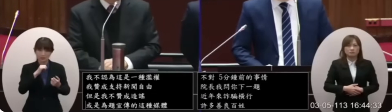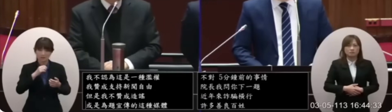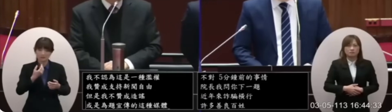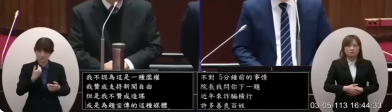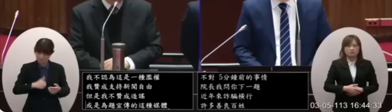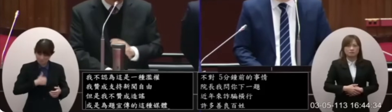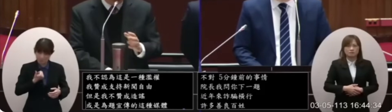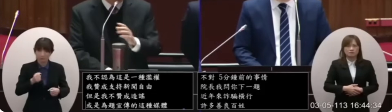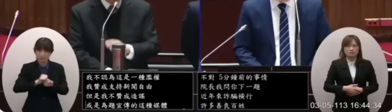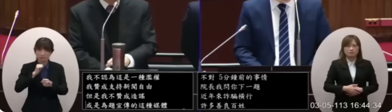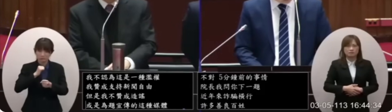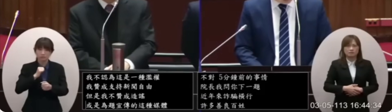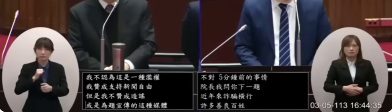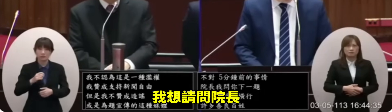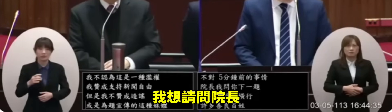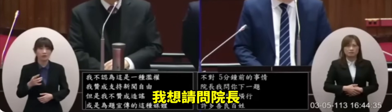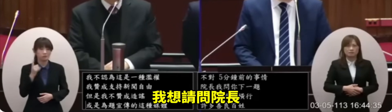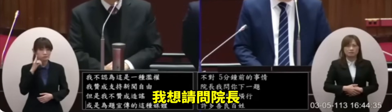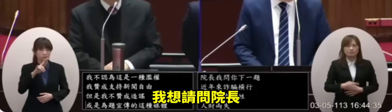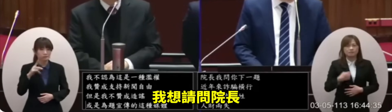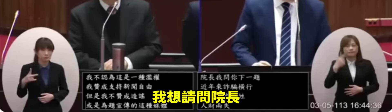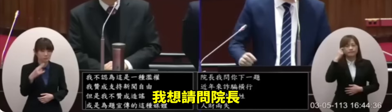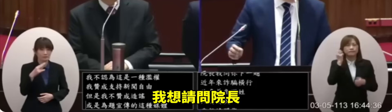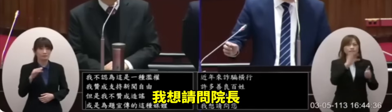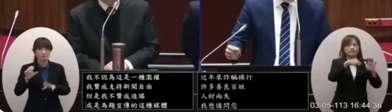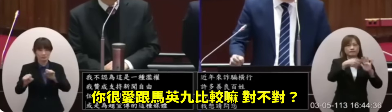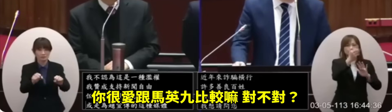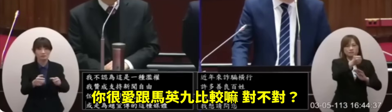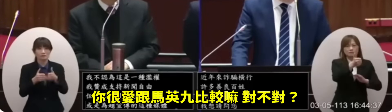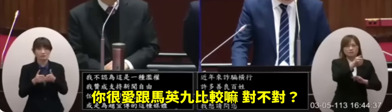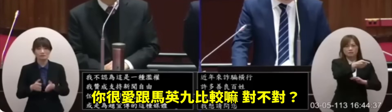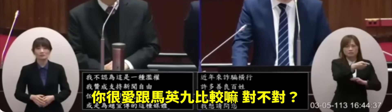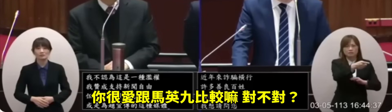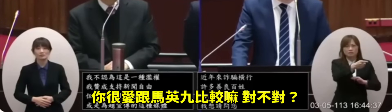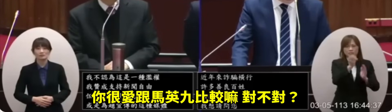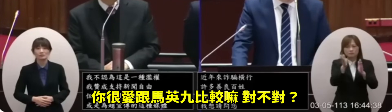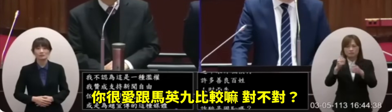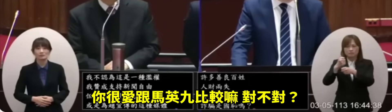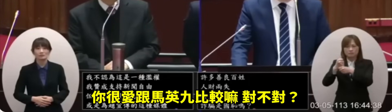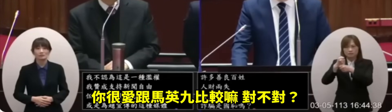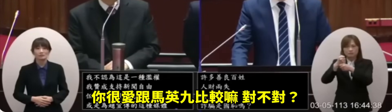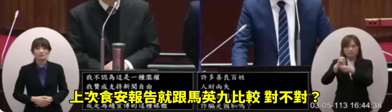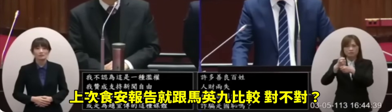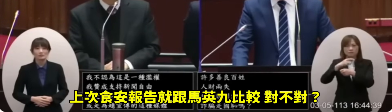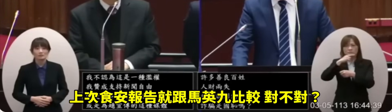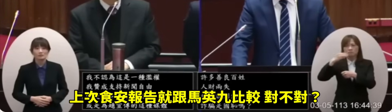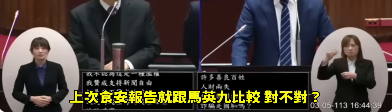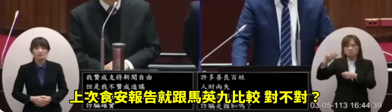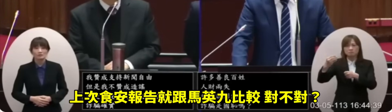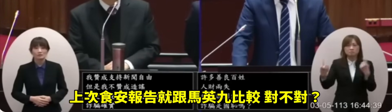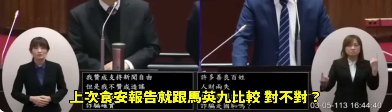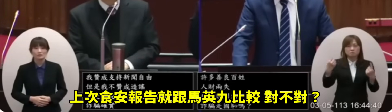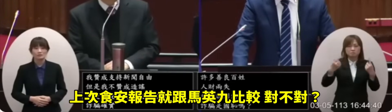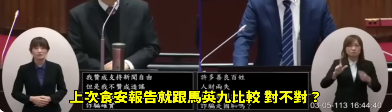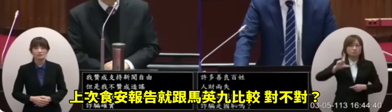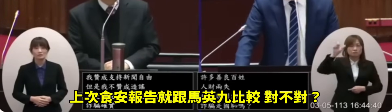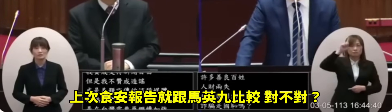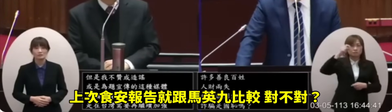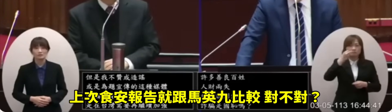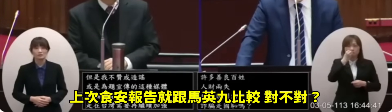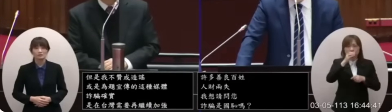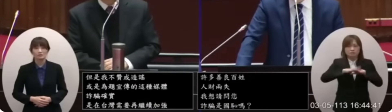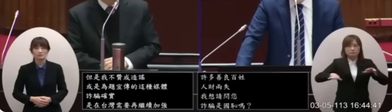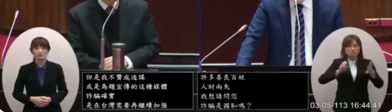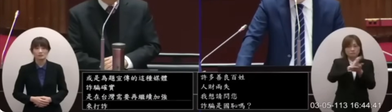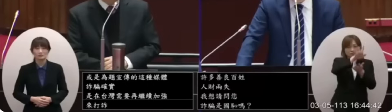加强来打诈。 我想请问院长，你很爱跟马英九比较嘛，对不对？上次实案报告就跟马英九比较嘛，